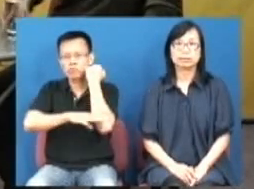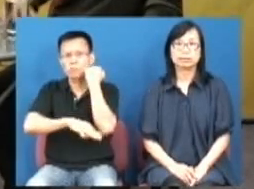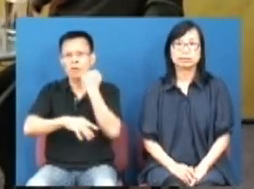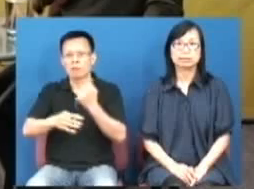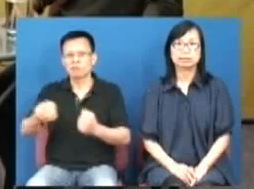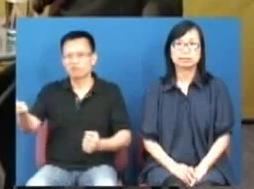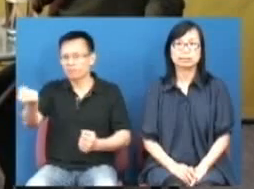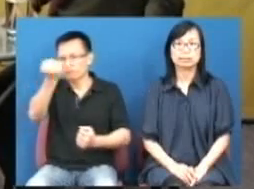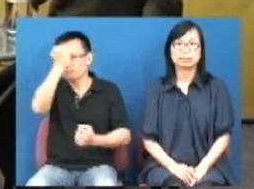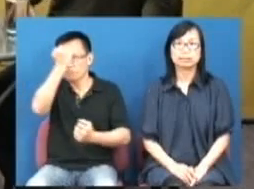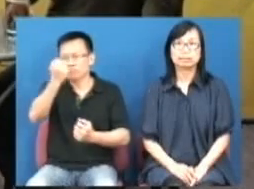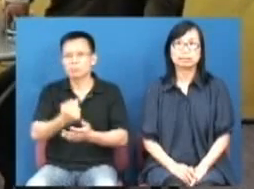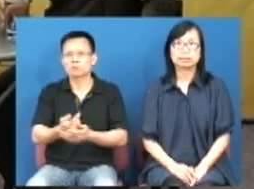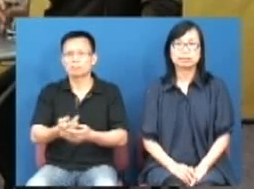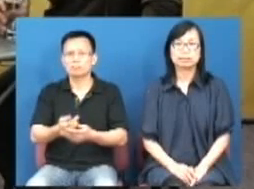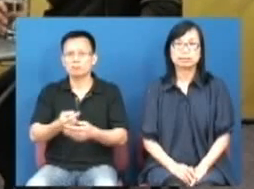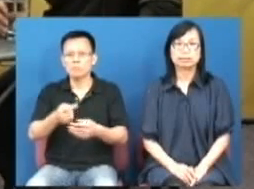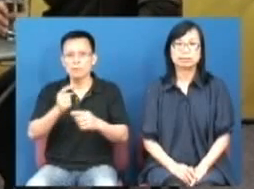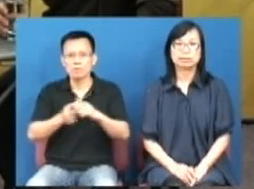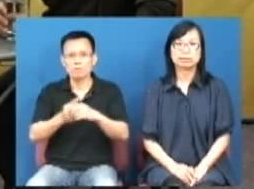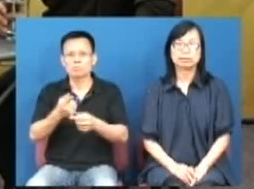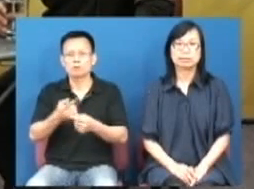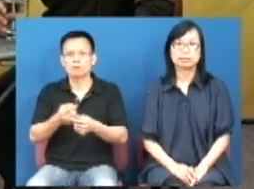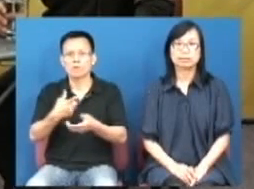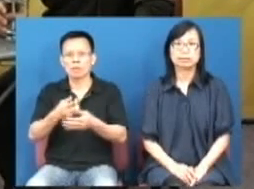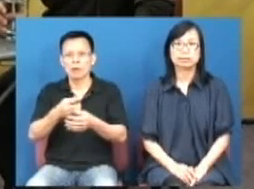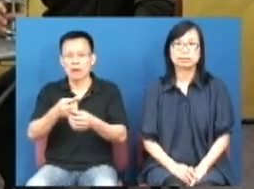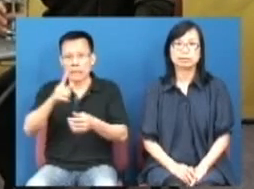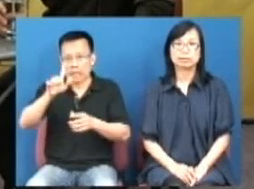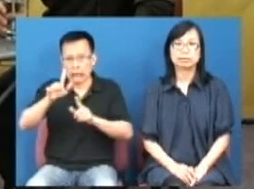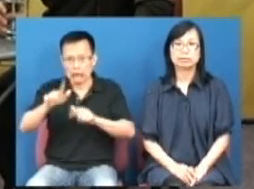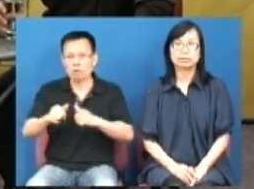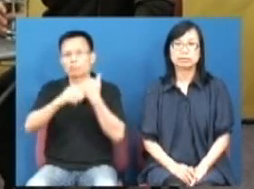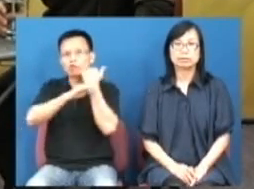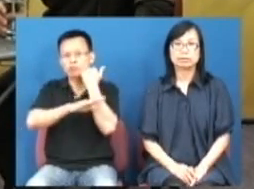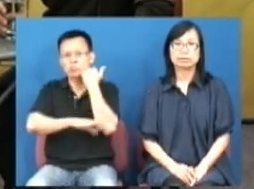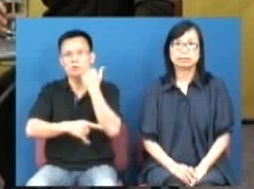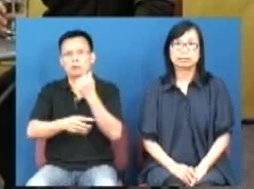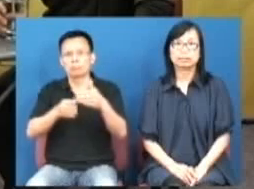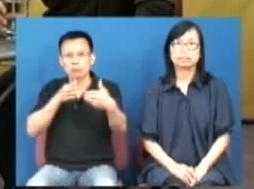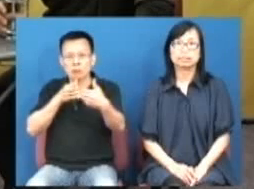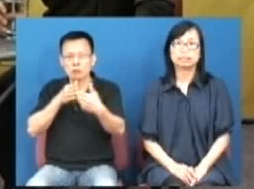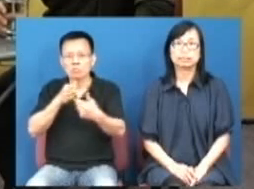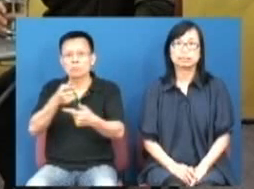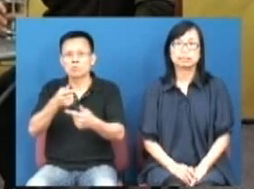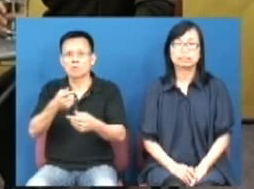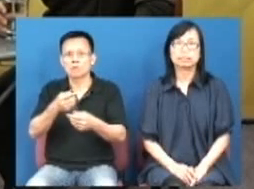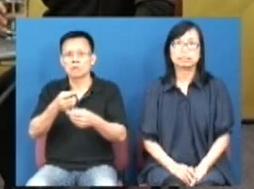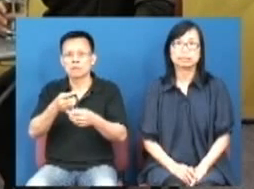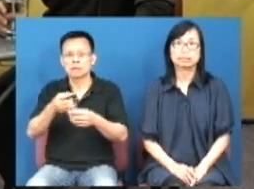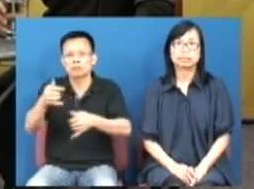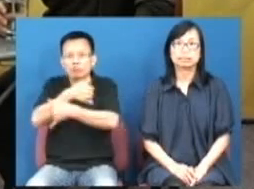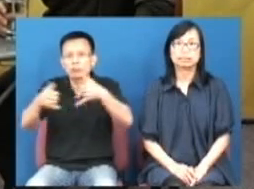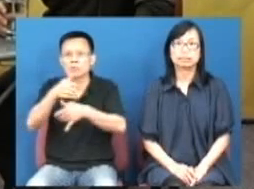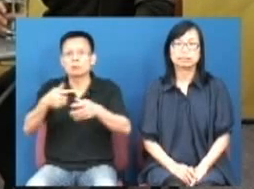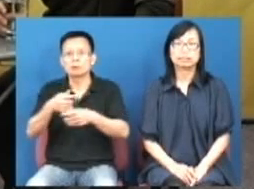個字。根本上咧，佢哋而家咧，甚至乎咧，就算舊嗰條例啊，對於一啲嘅演出者啊、撰稿人啊，已經極